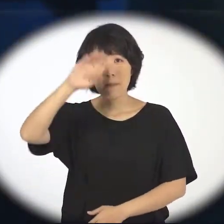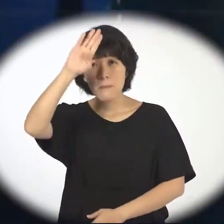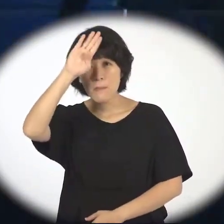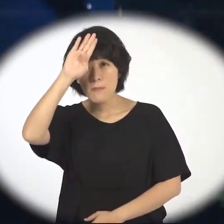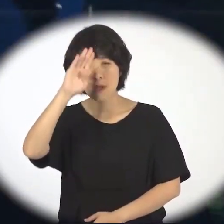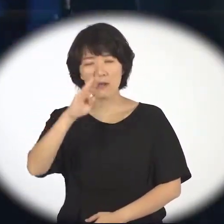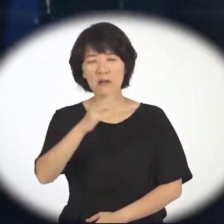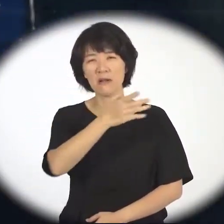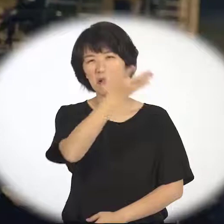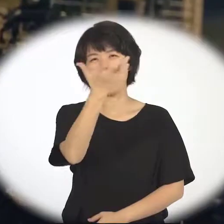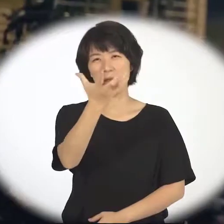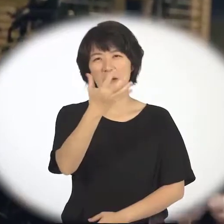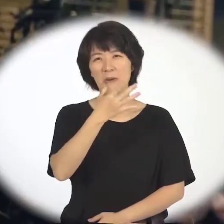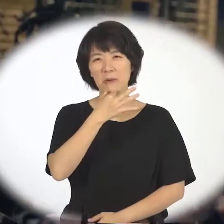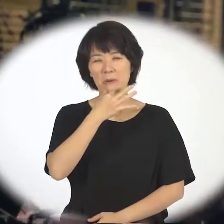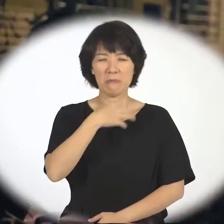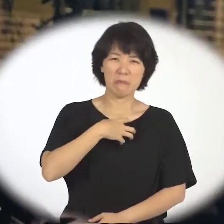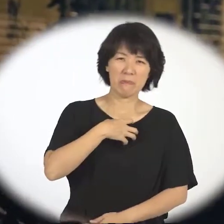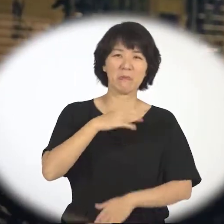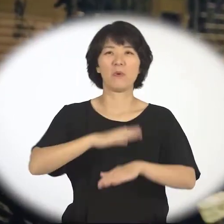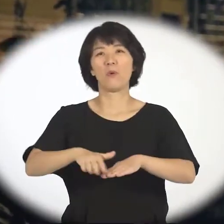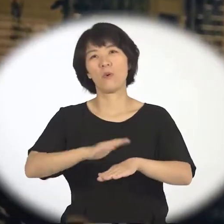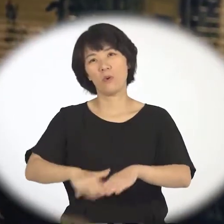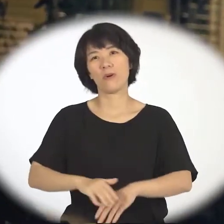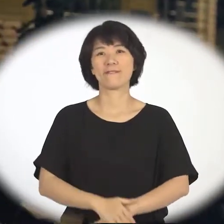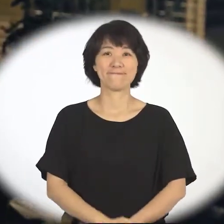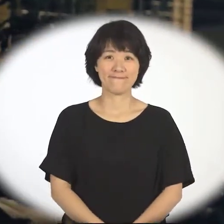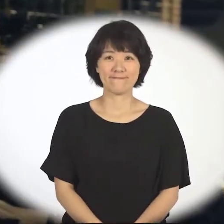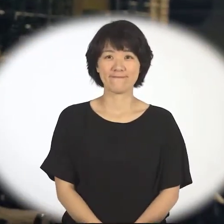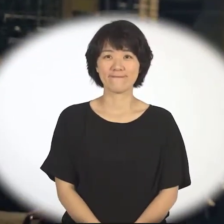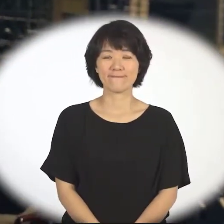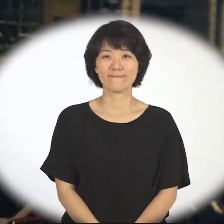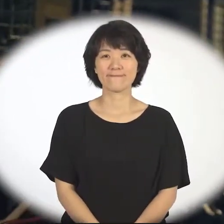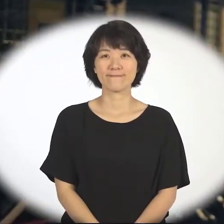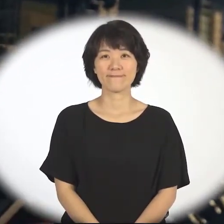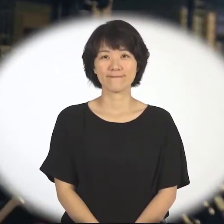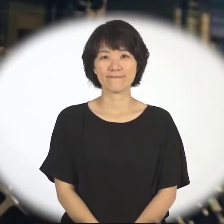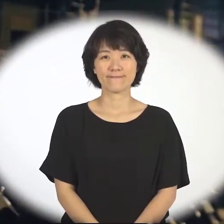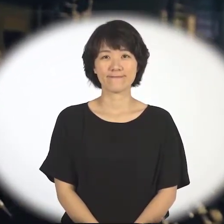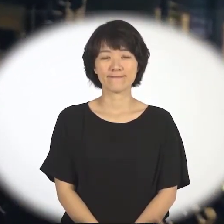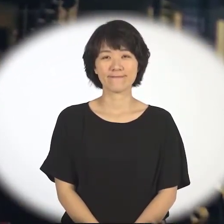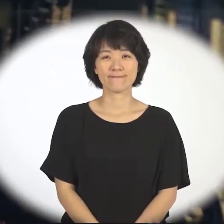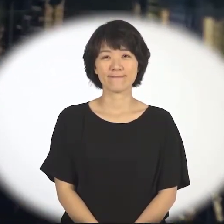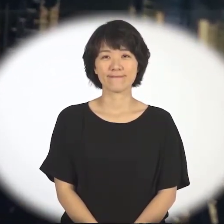我们生这种疾病，现在大部分都会害怕啦。